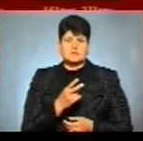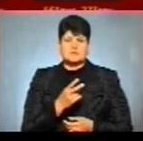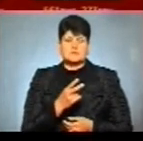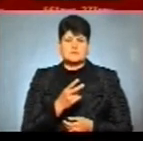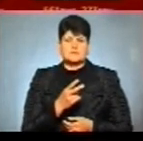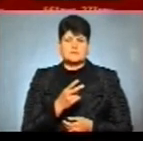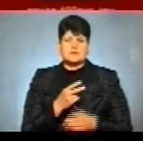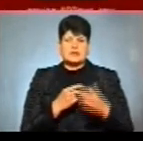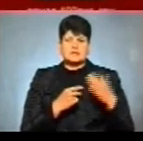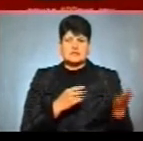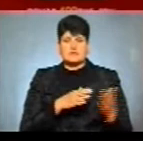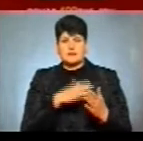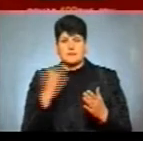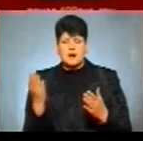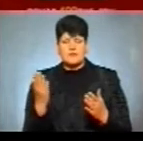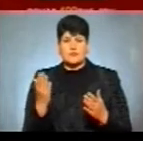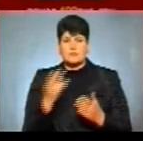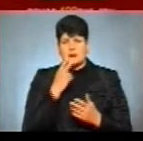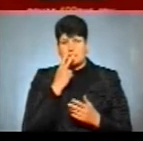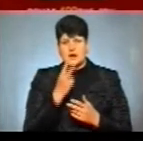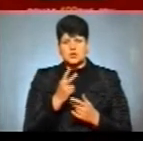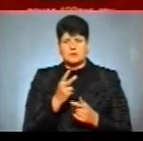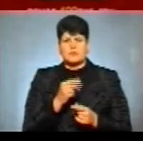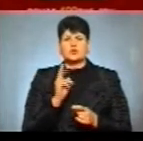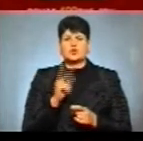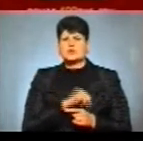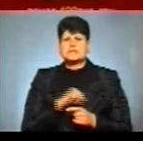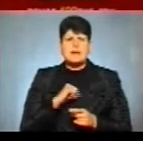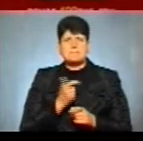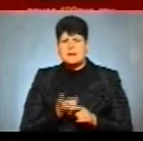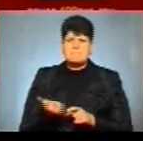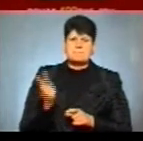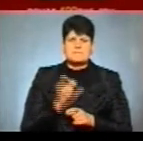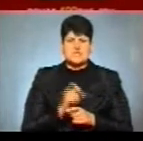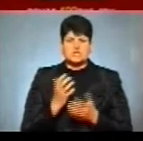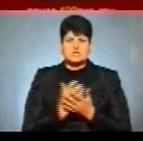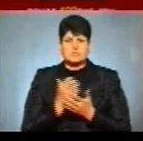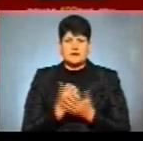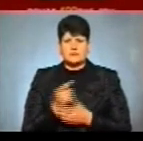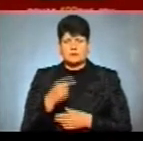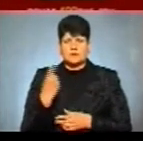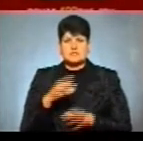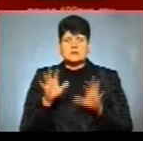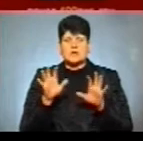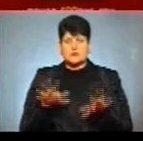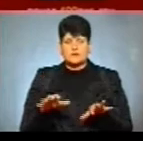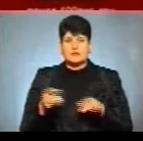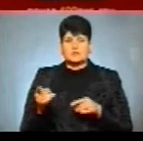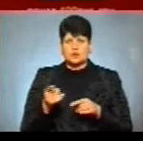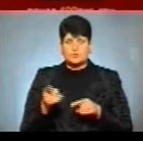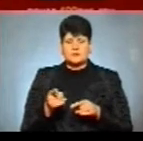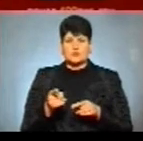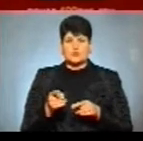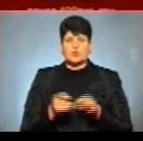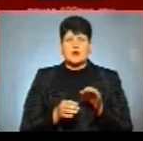зліва направо цей рейтинг, тобто найбільше заробляє на Тернопільщині голова Тернопільського